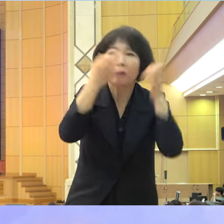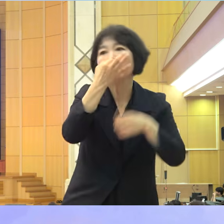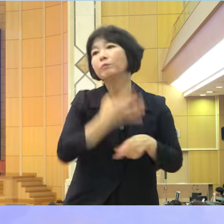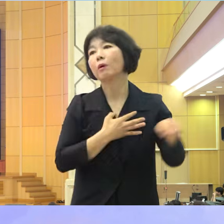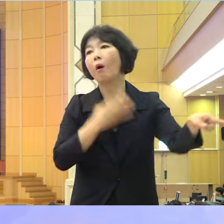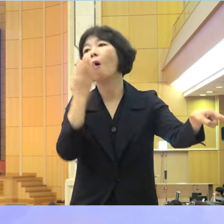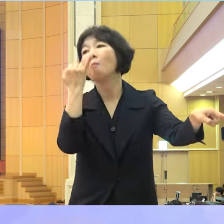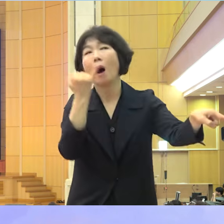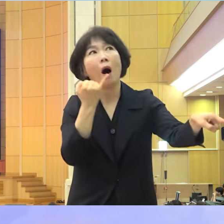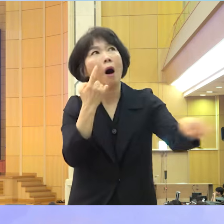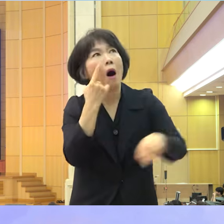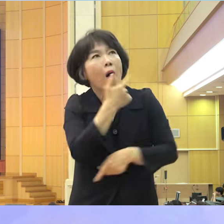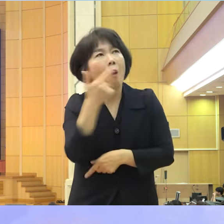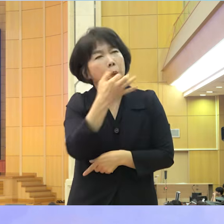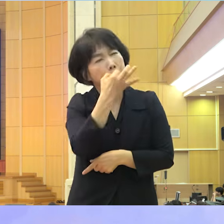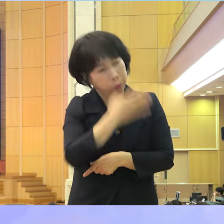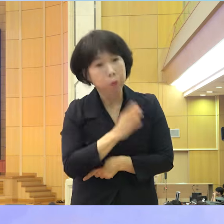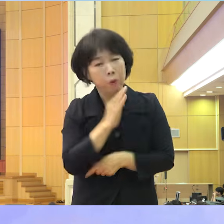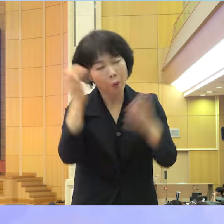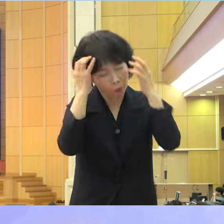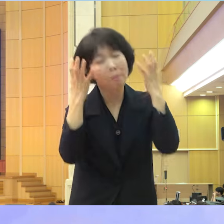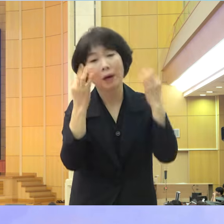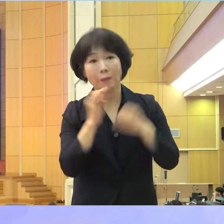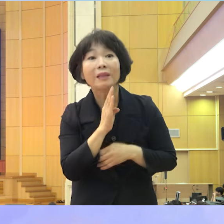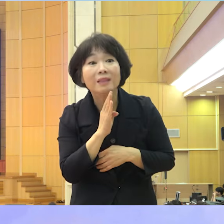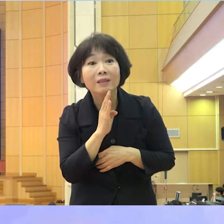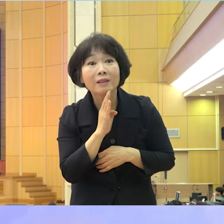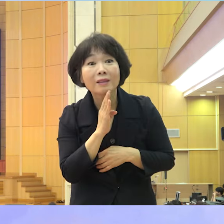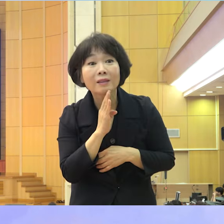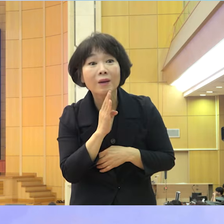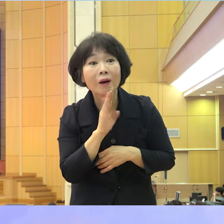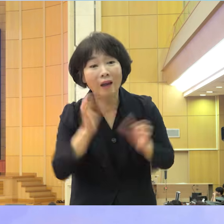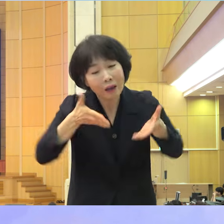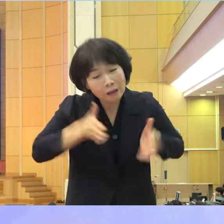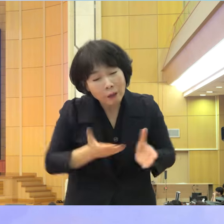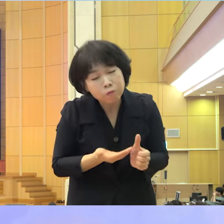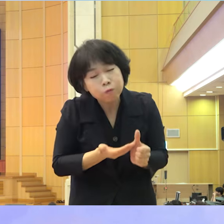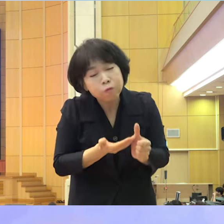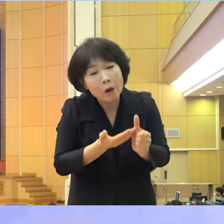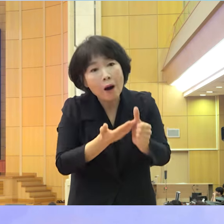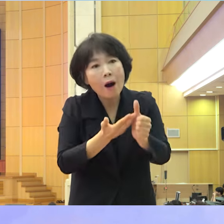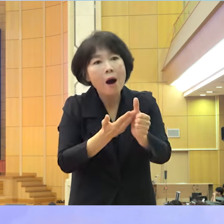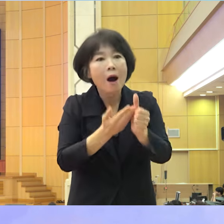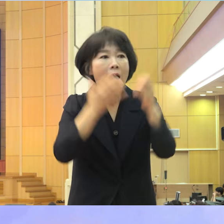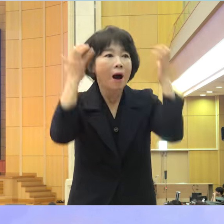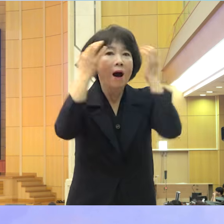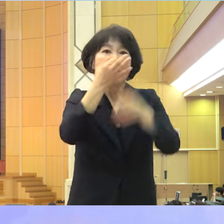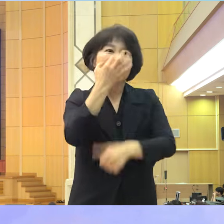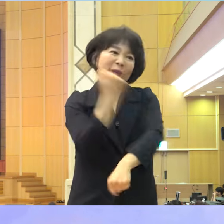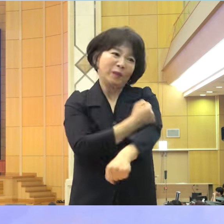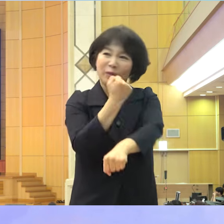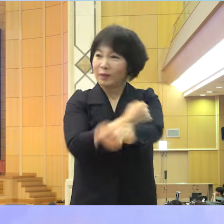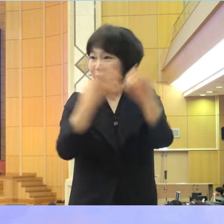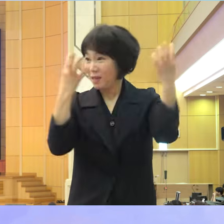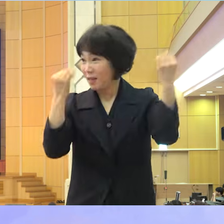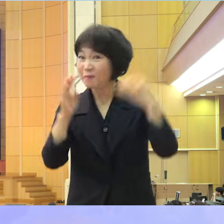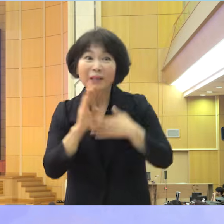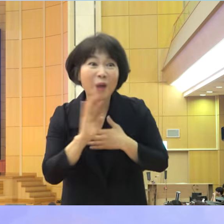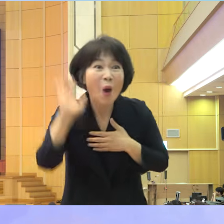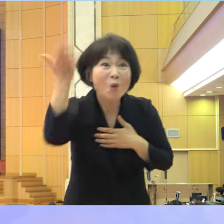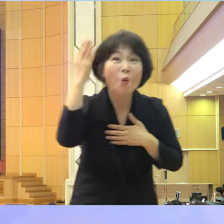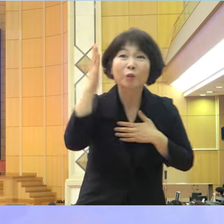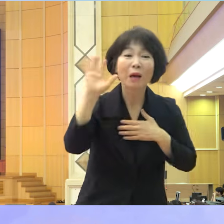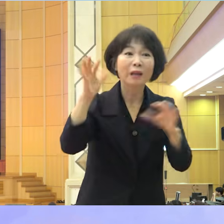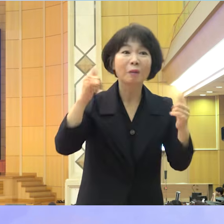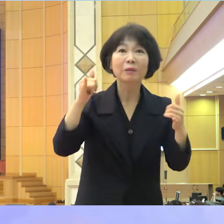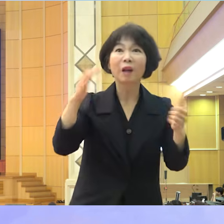그리고 해산할 때도 말할 수 없는 고통이겠지만 사실상 요즘에 결혼 잘 안 하려고 그러고 아이 잘